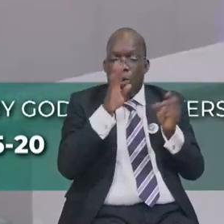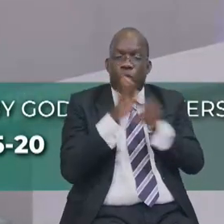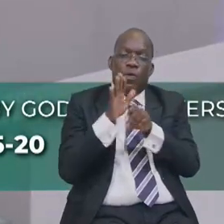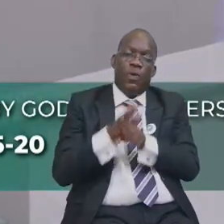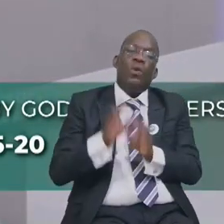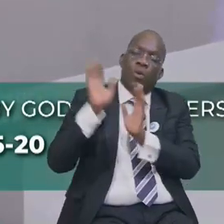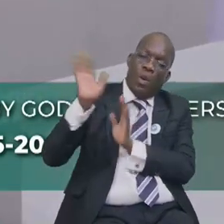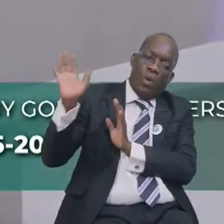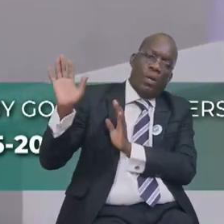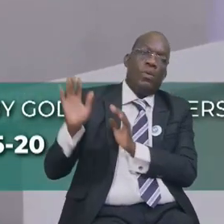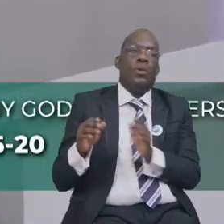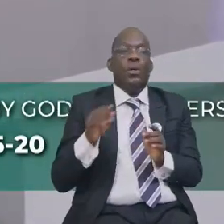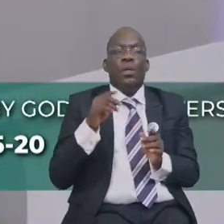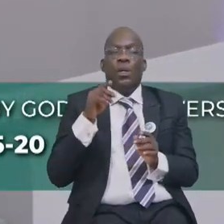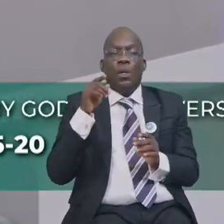aller.